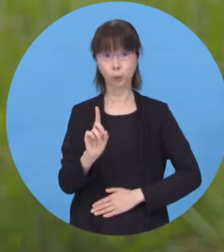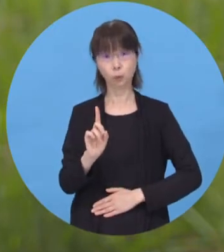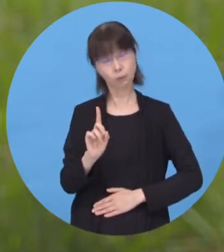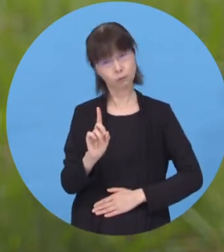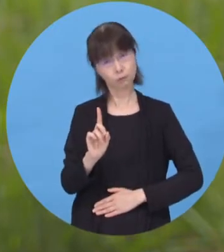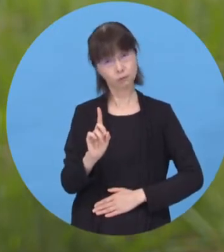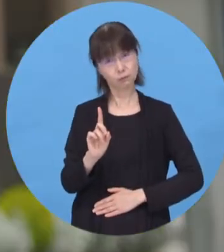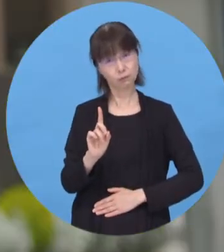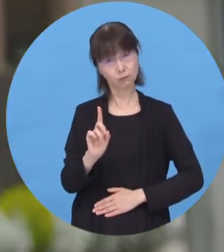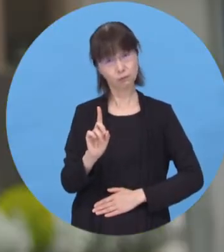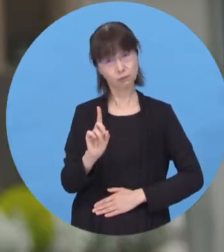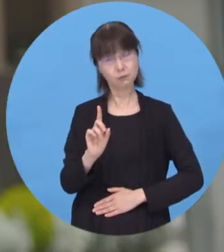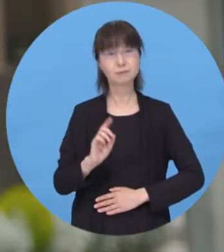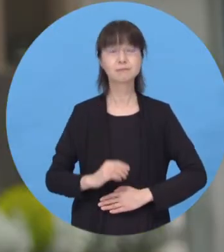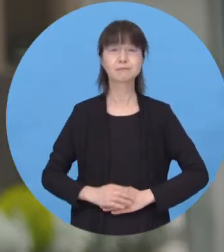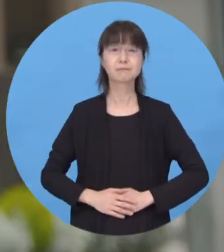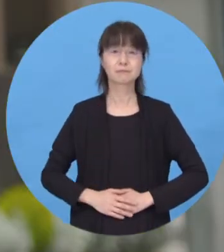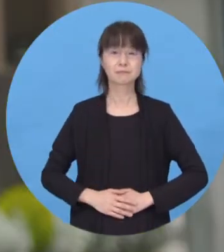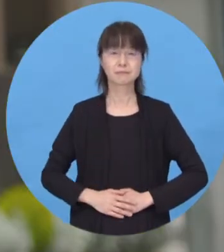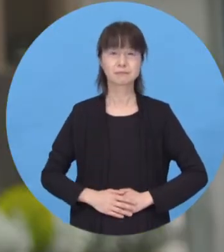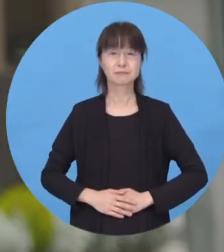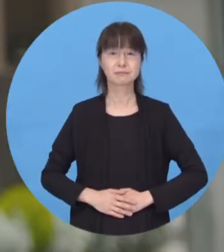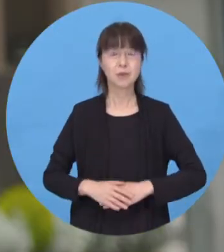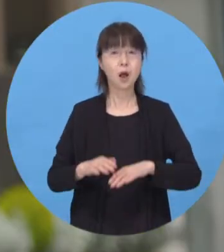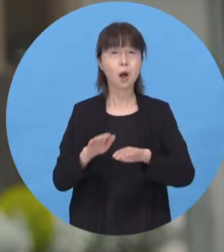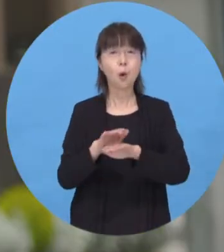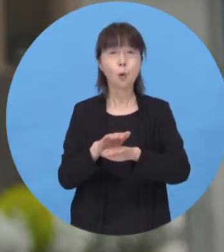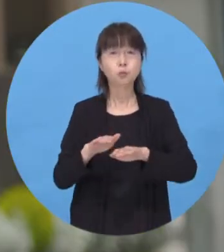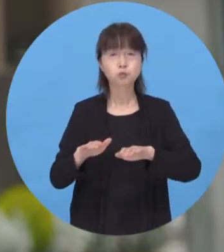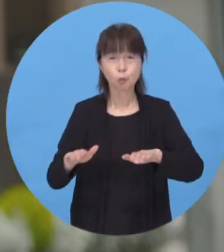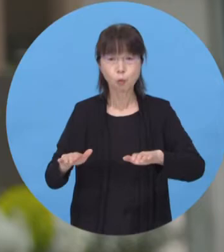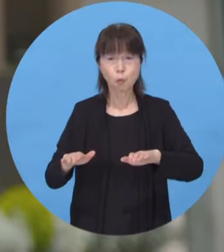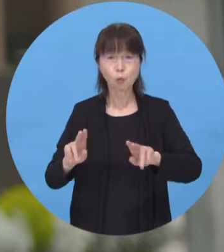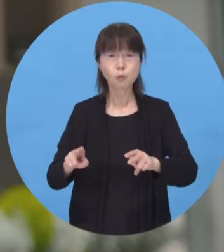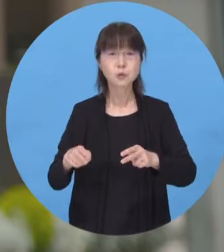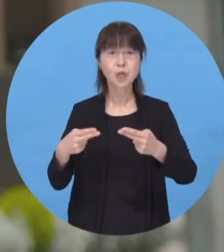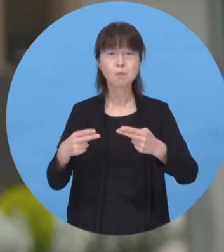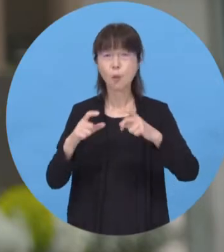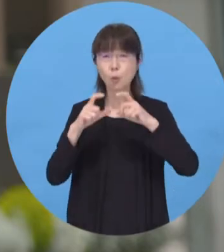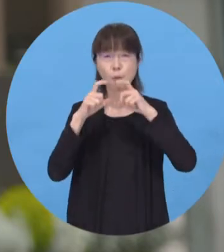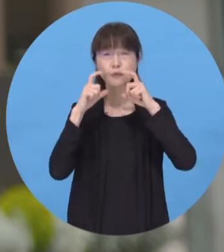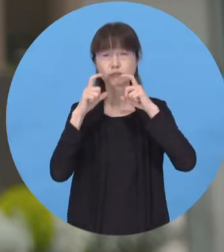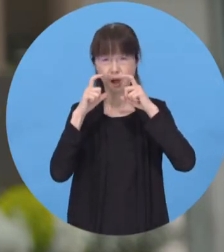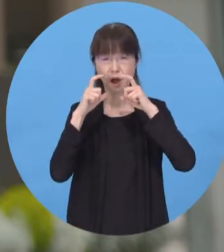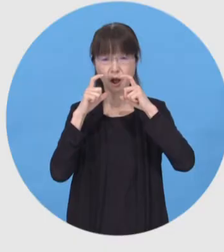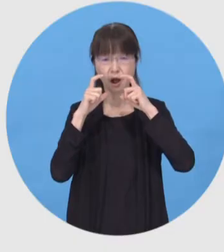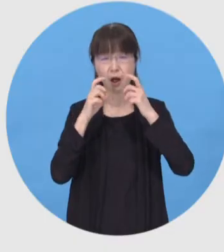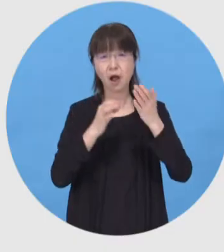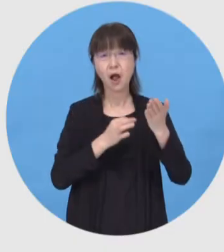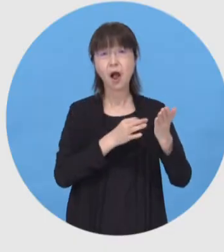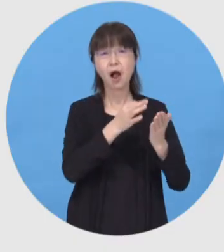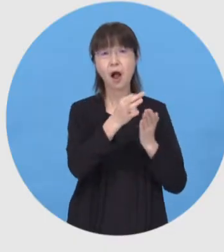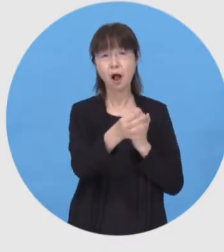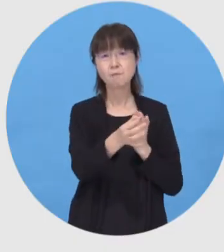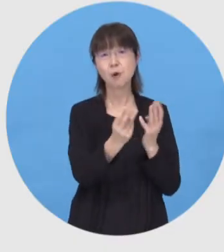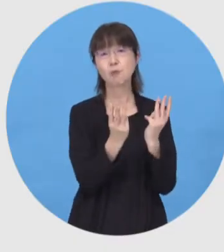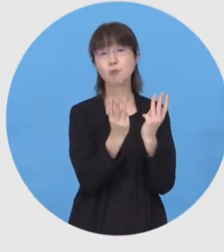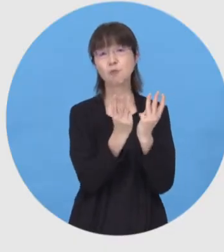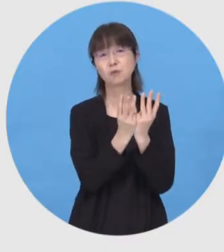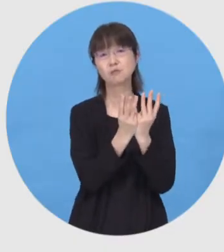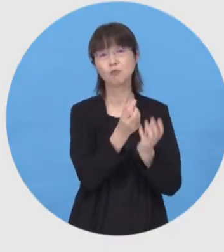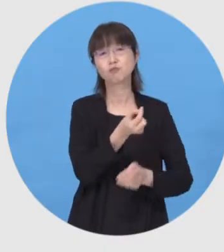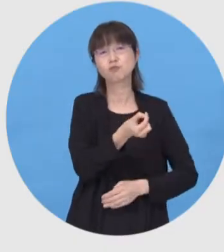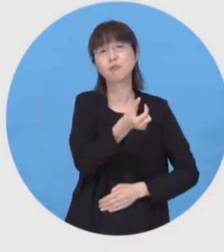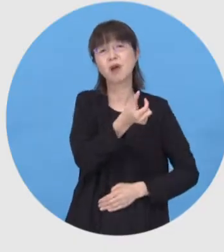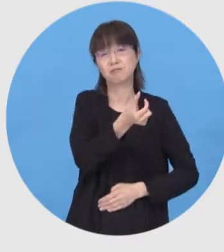な。 幼児が着用する小さなサイズのマスクは従来から販売個数も少なかったこともあり、なかなか手に入ら